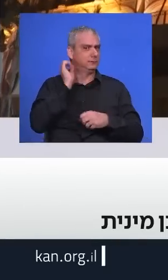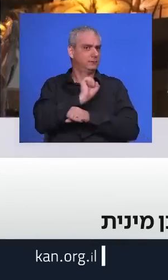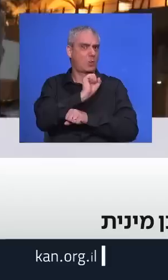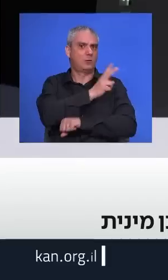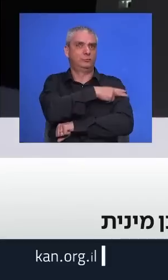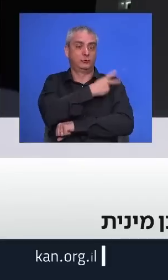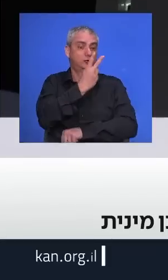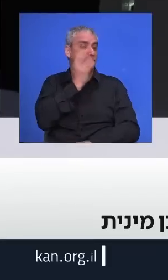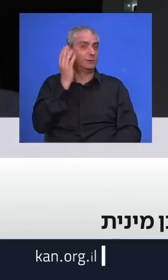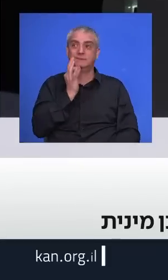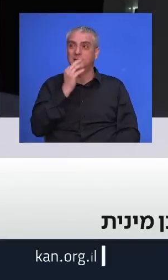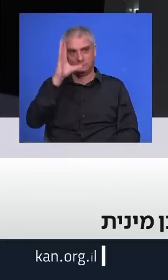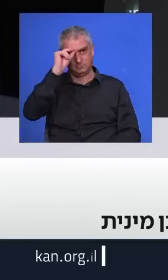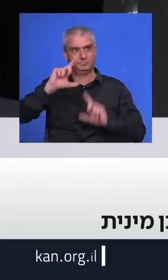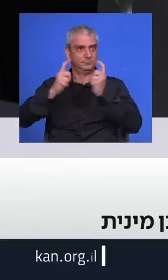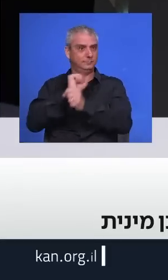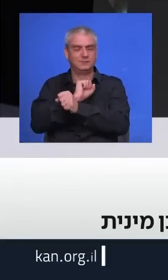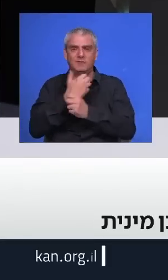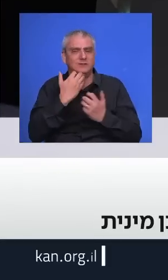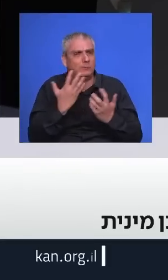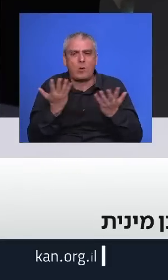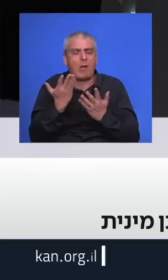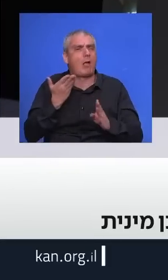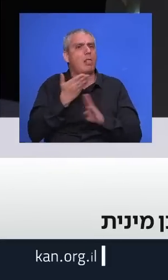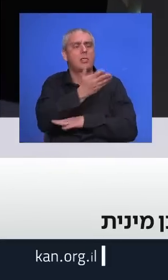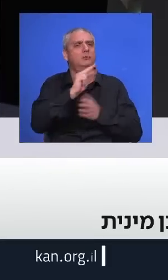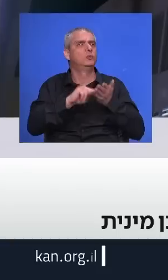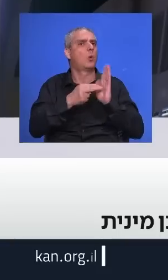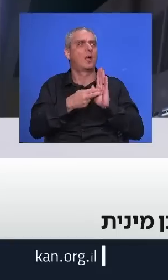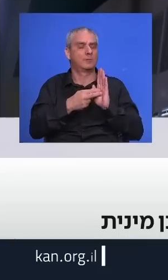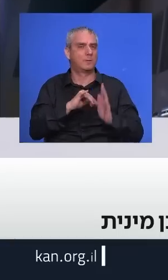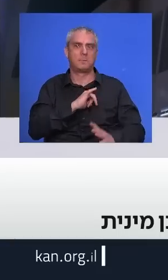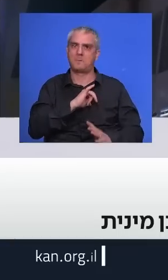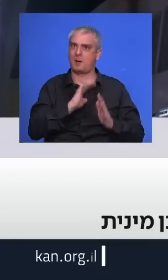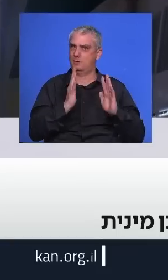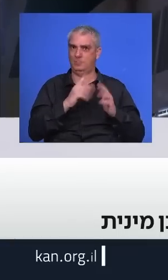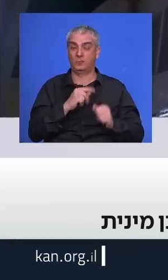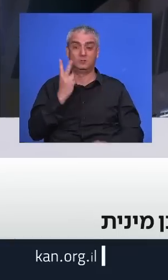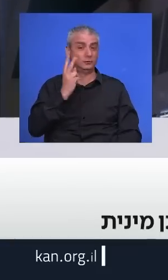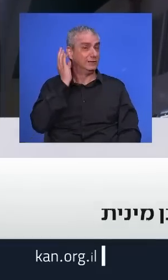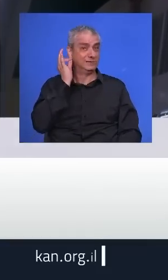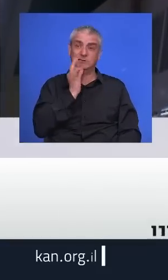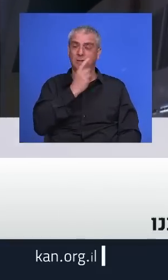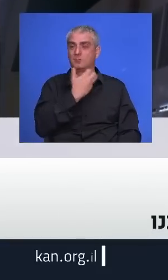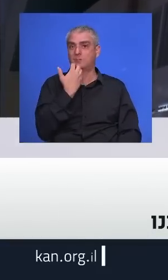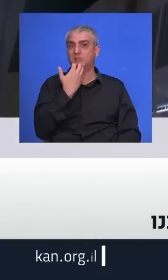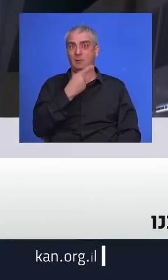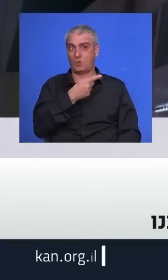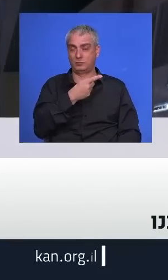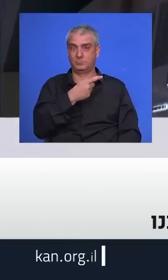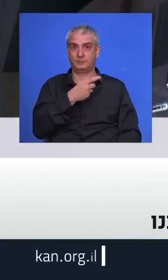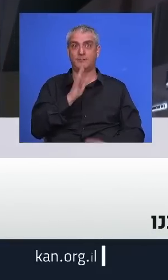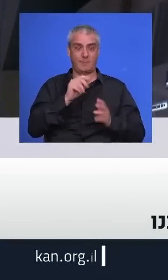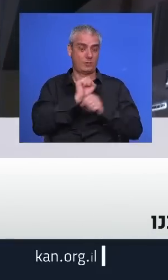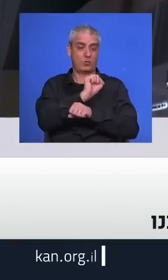שני הצעירים האלה נעצרים, אבל הסיפור של איך הם נכנסו לחדר מעניין מאוד. הצעירות האלה מספרות לכאן חדשות, וגם